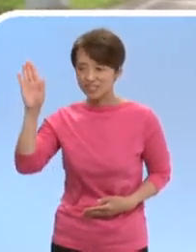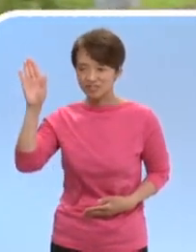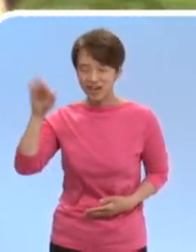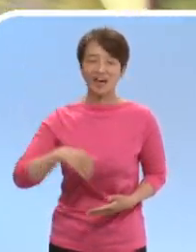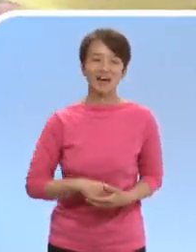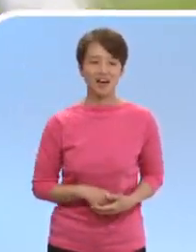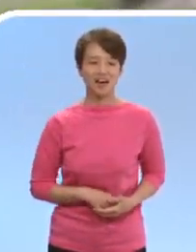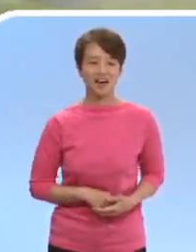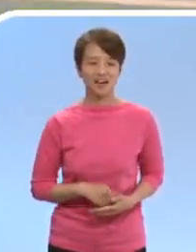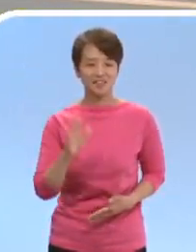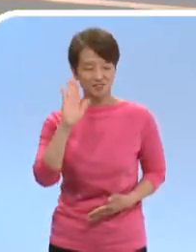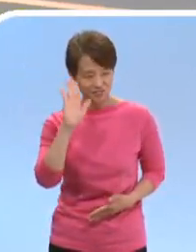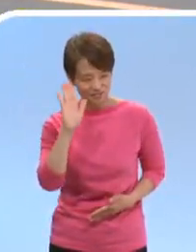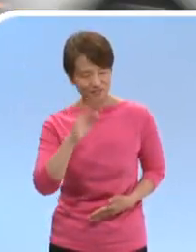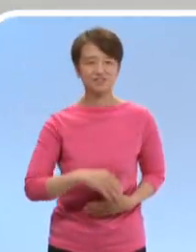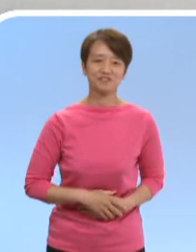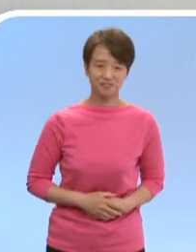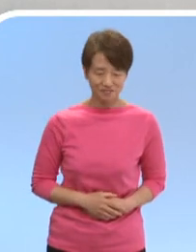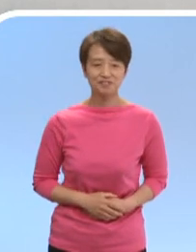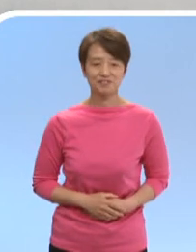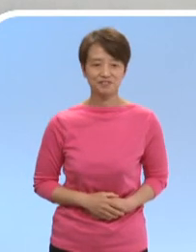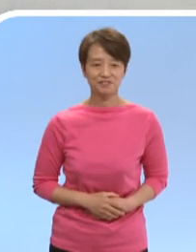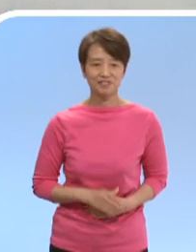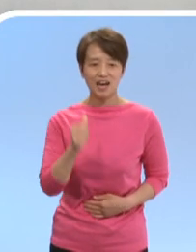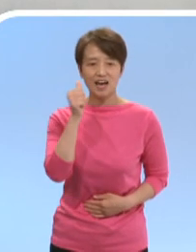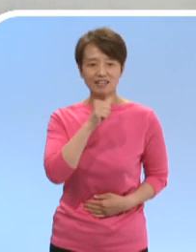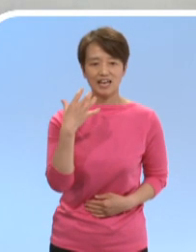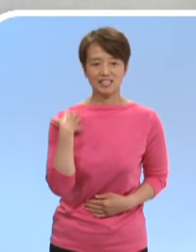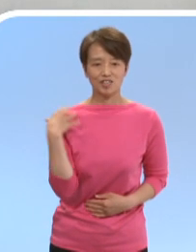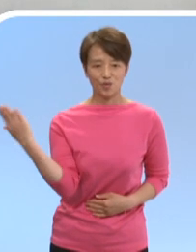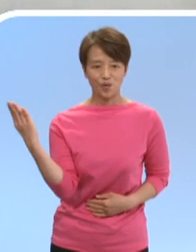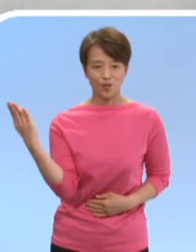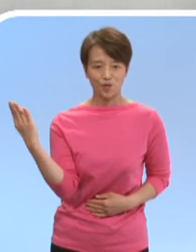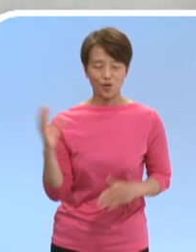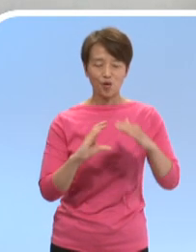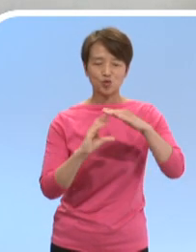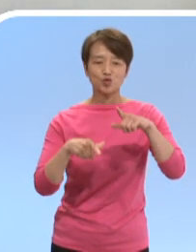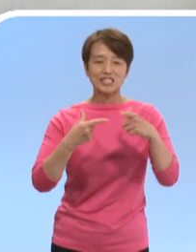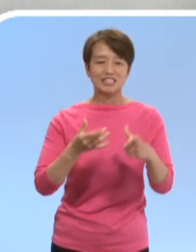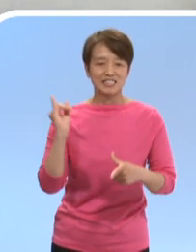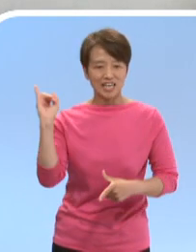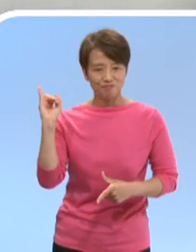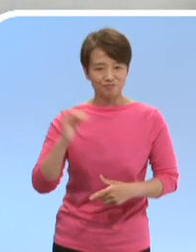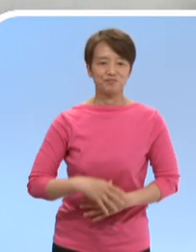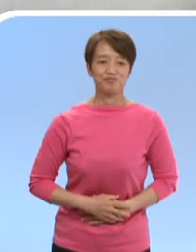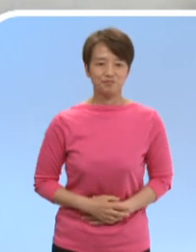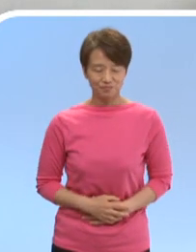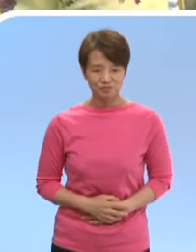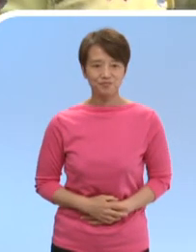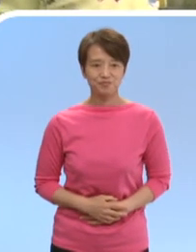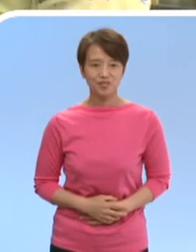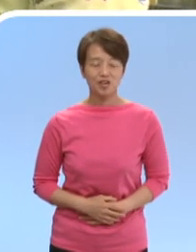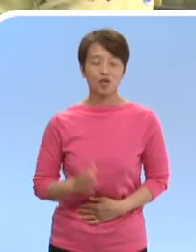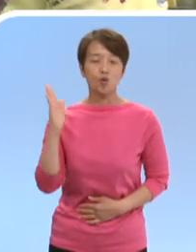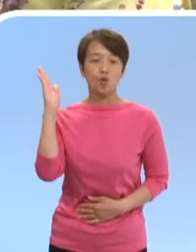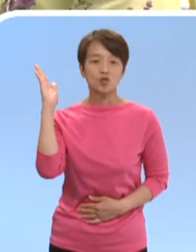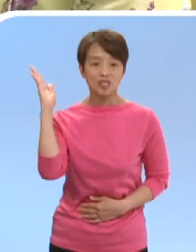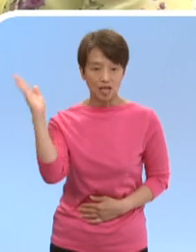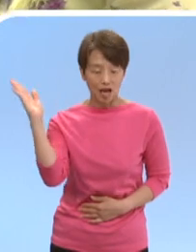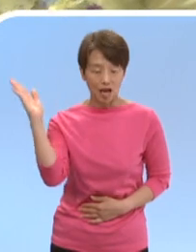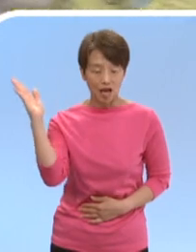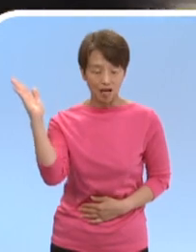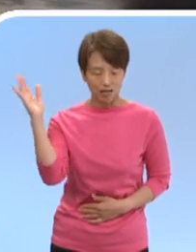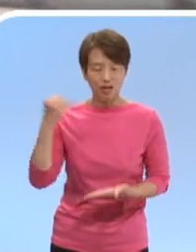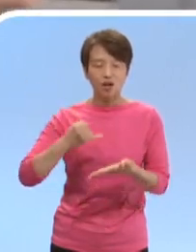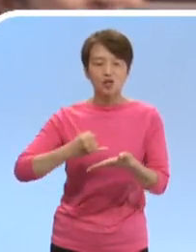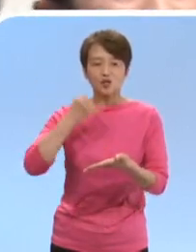しゃいました。 こんにちは。 案内してくれるのはそうめんの里の藤木さんです。 まずこちらですね。こちら